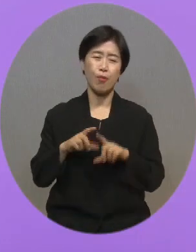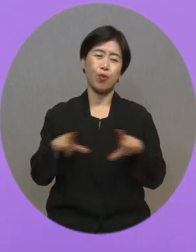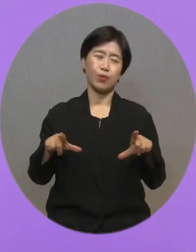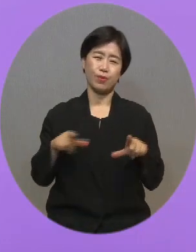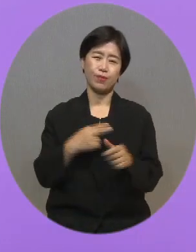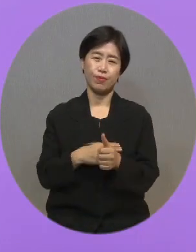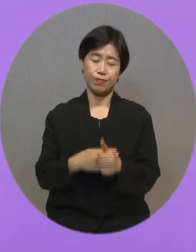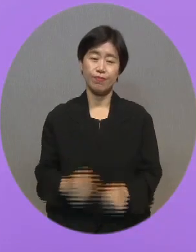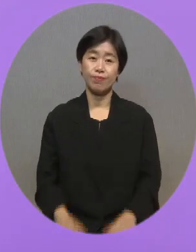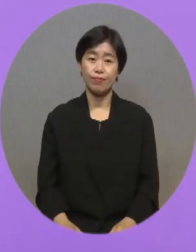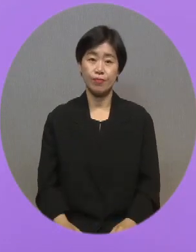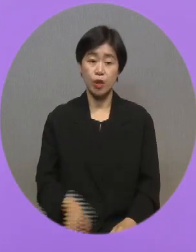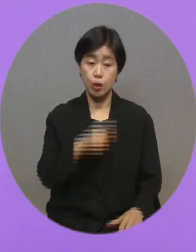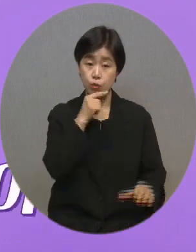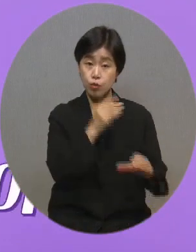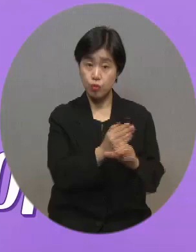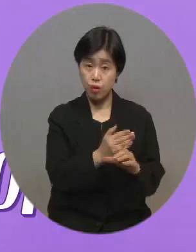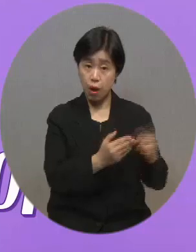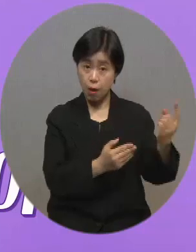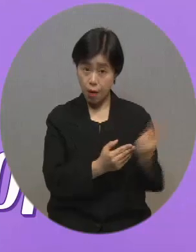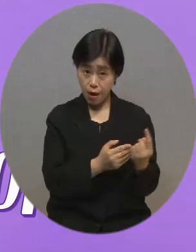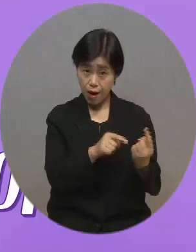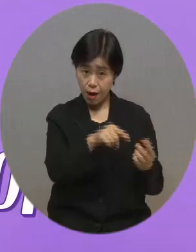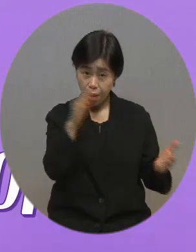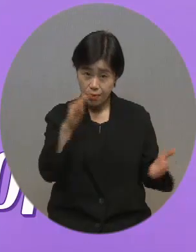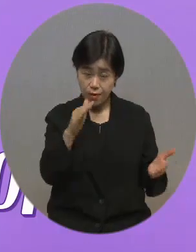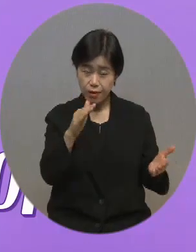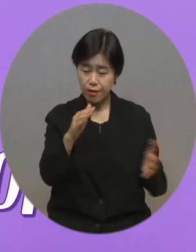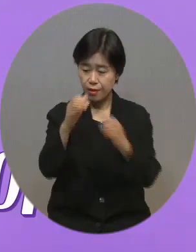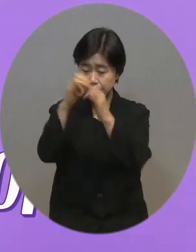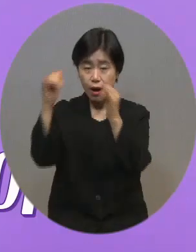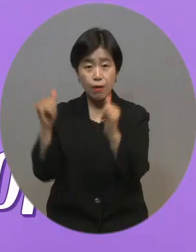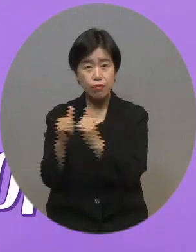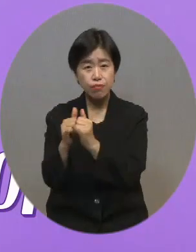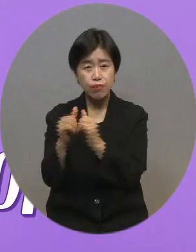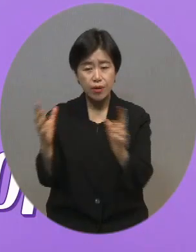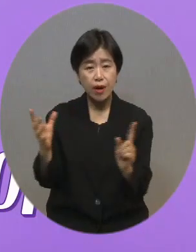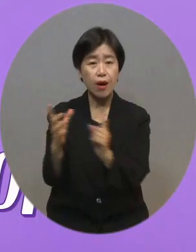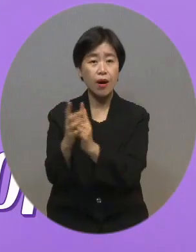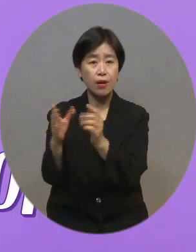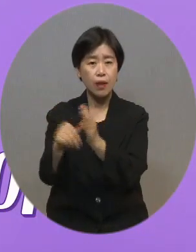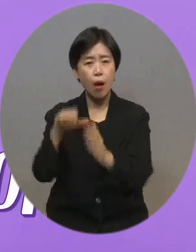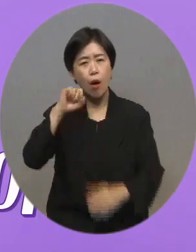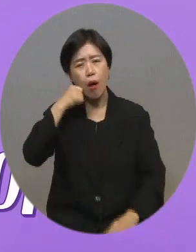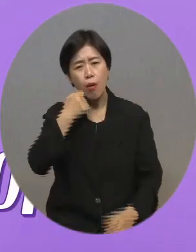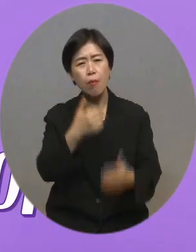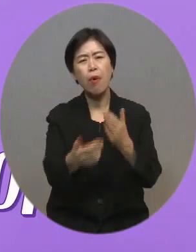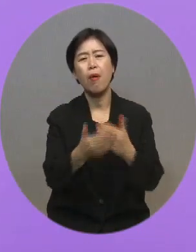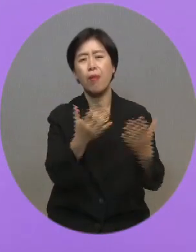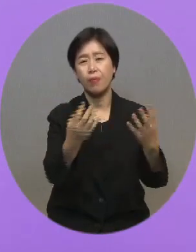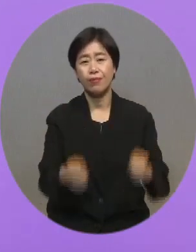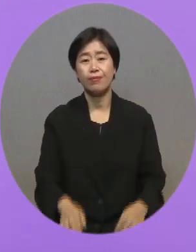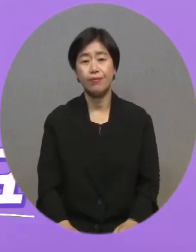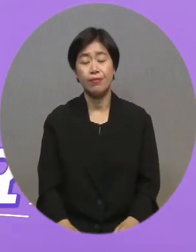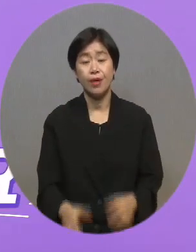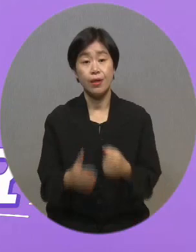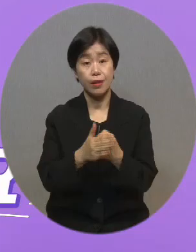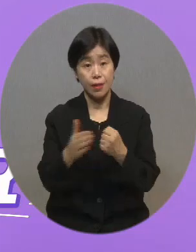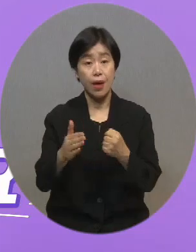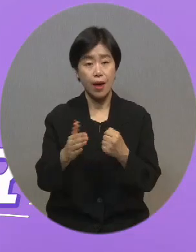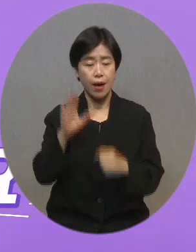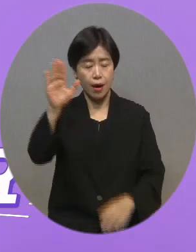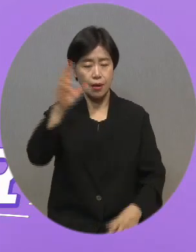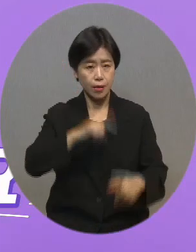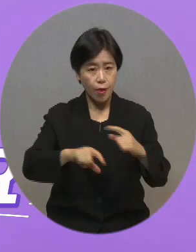자신들이 북에서 힘들었고 그 여기 한국 사회에서 적응하는데 어려움을 겪었던 만큼 더